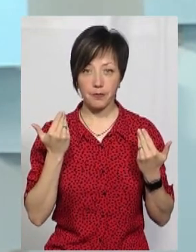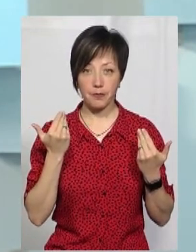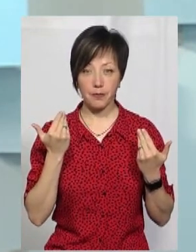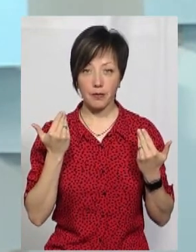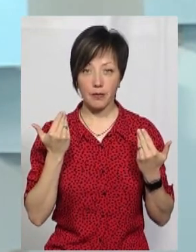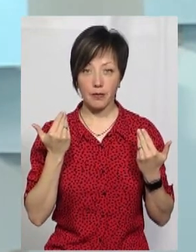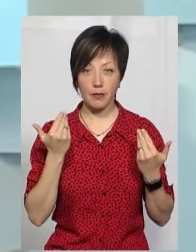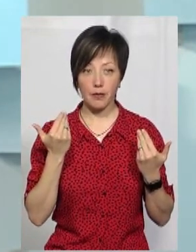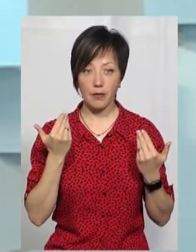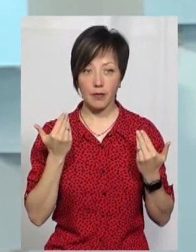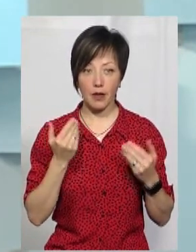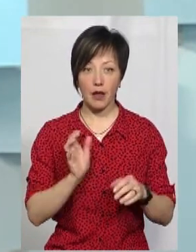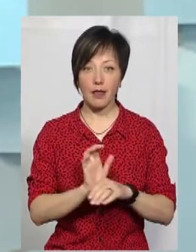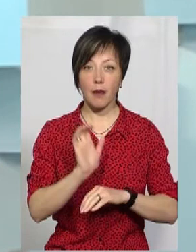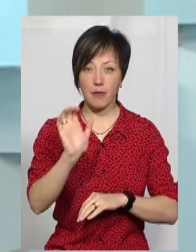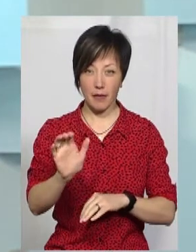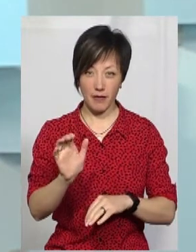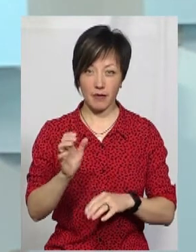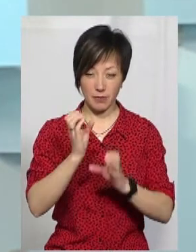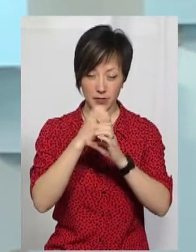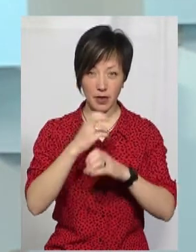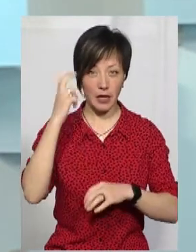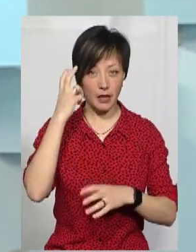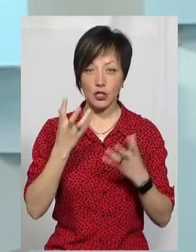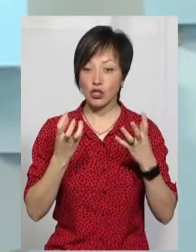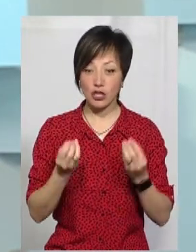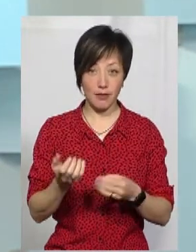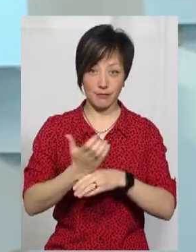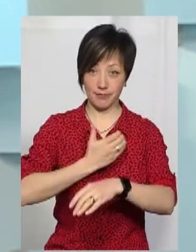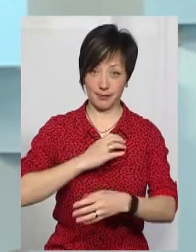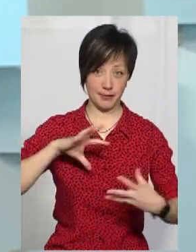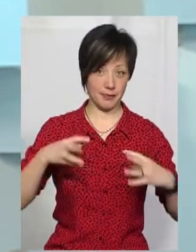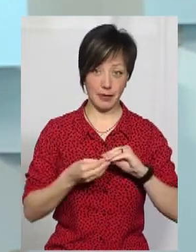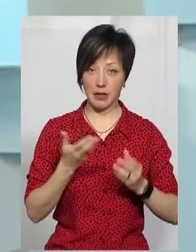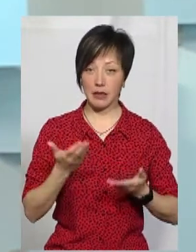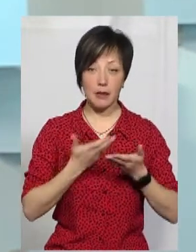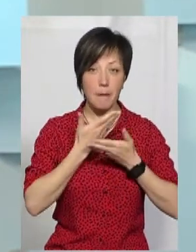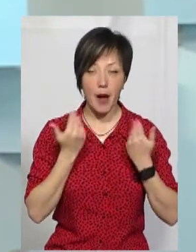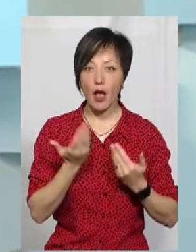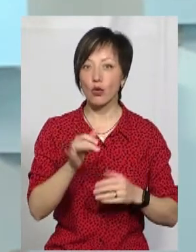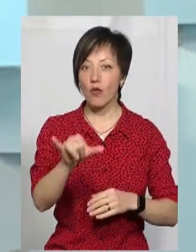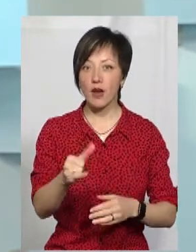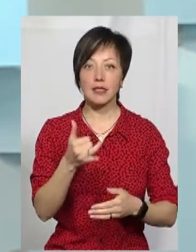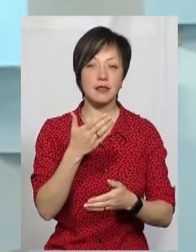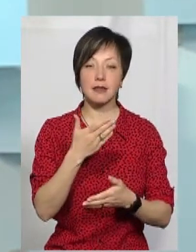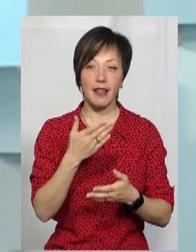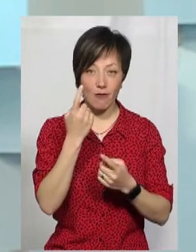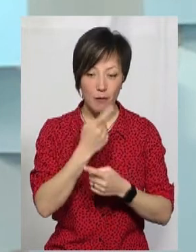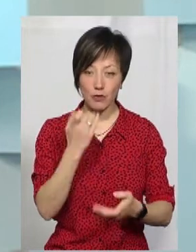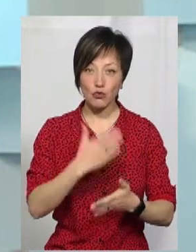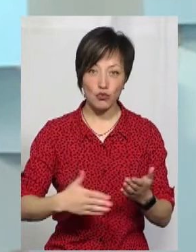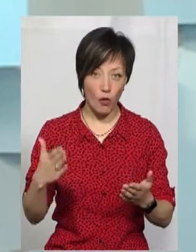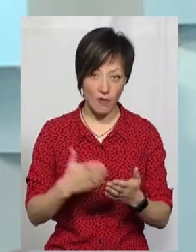реакції, які направлені були ці зразки біологічні до Києва, вони ще не надійшли. Тому якщо у вас є інша інформація, вона зовсім не відповідає